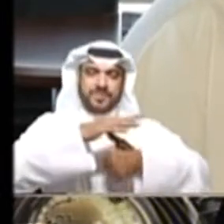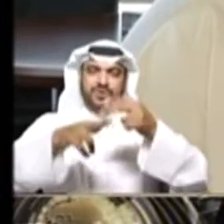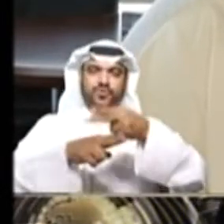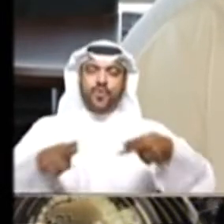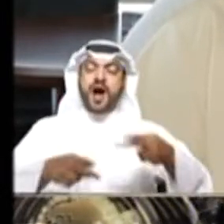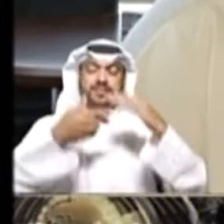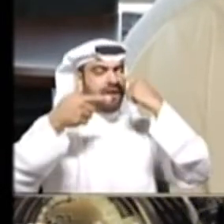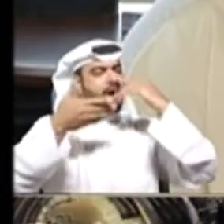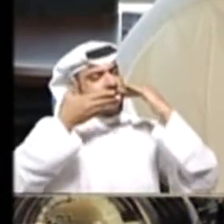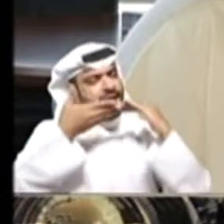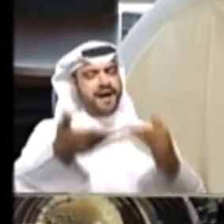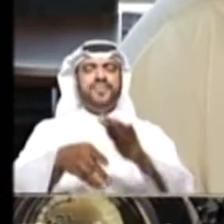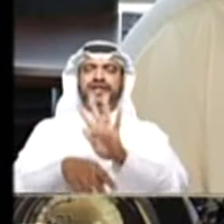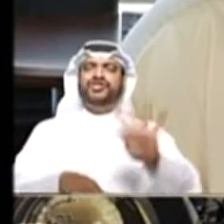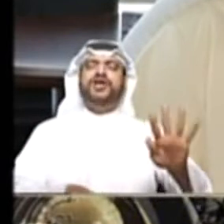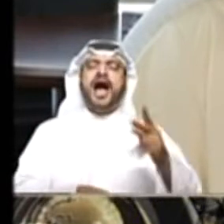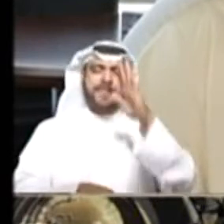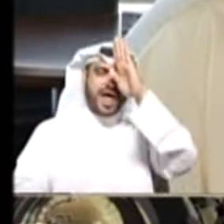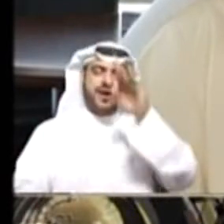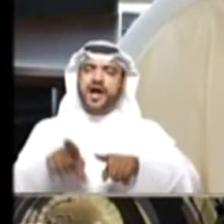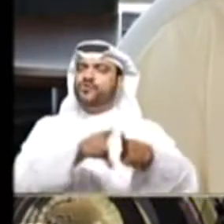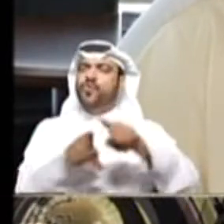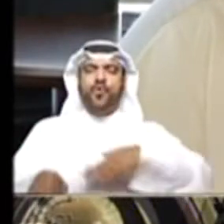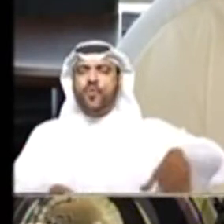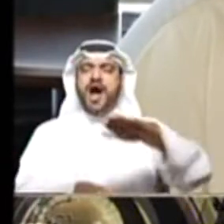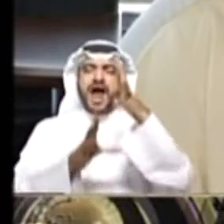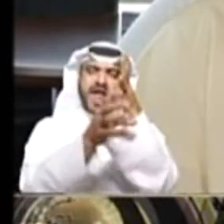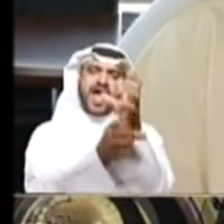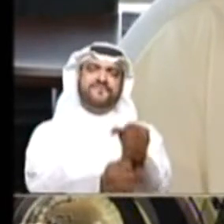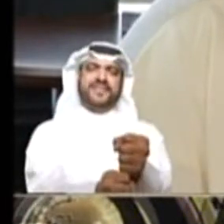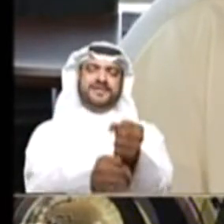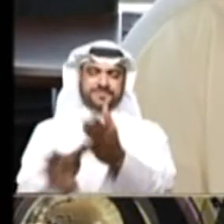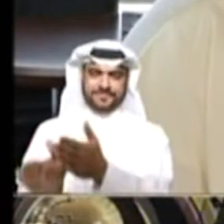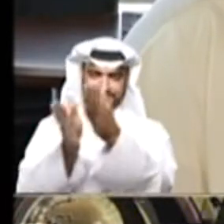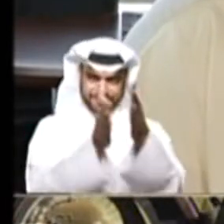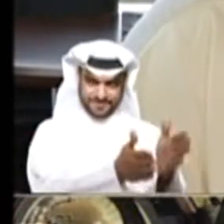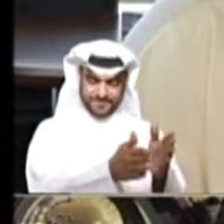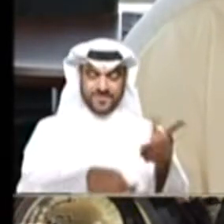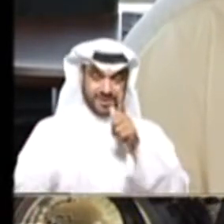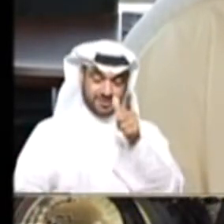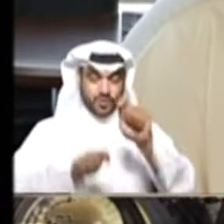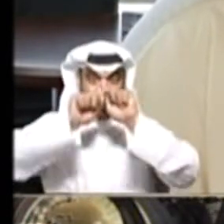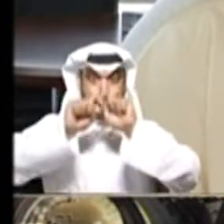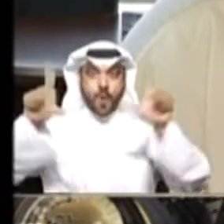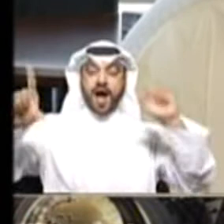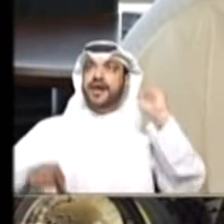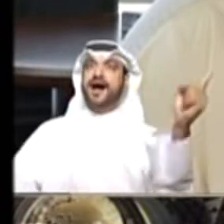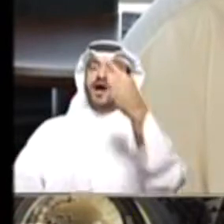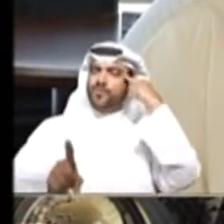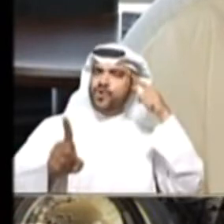السمو أمير البلاد الشيخ صباح الأحمد الجابر الصباح حفظه الله ورعاه، والذي يشهد العالم